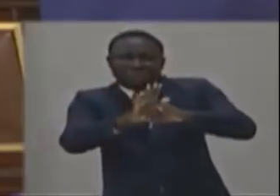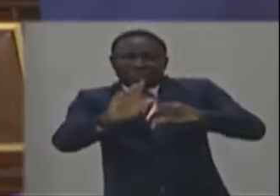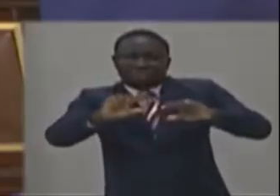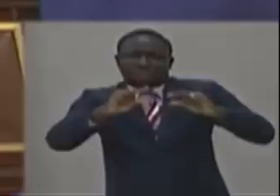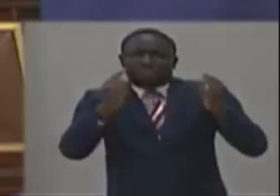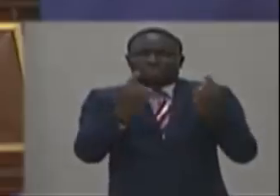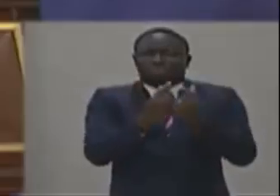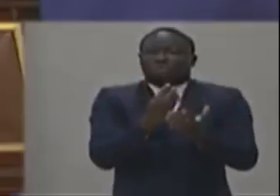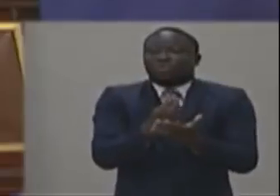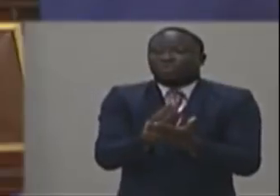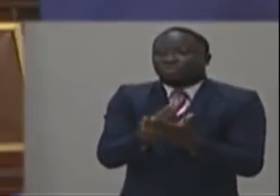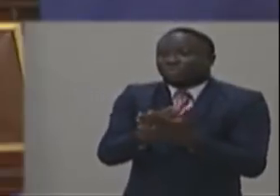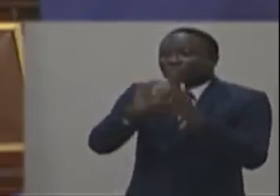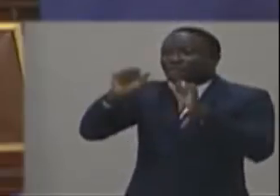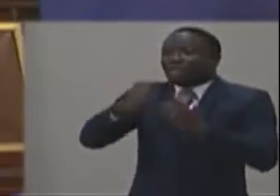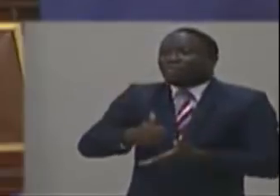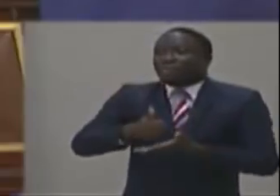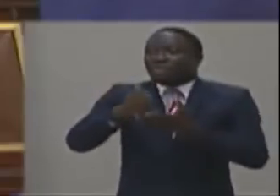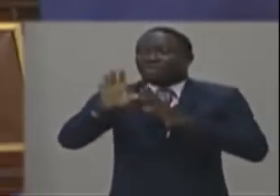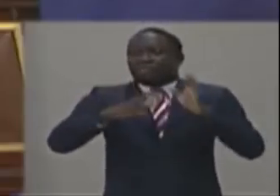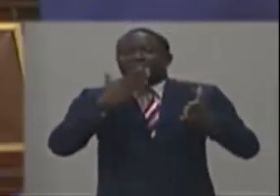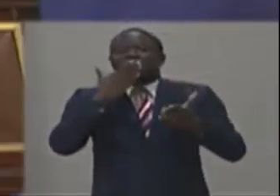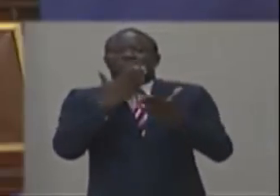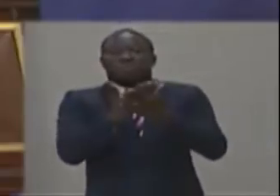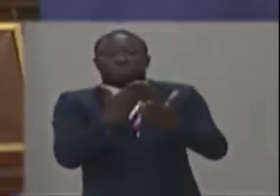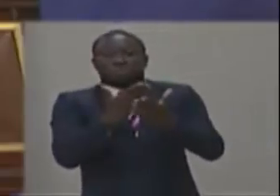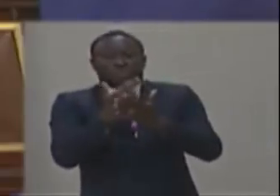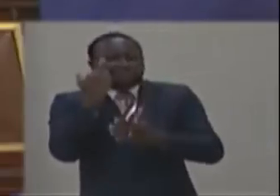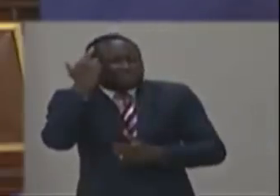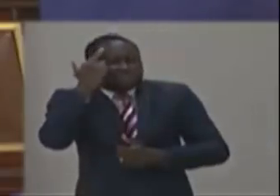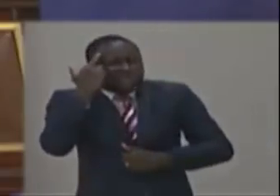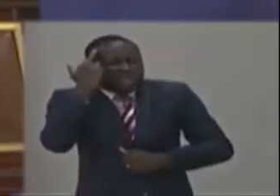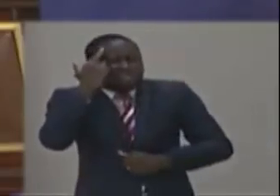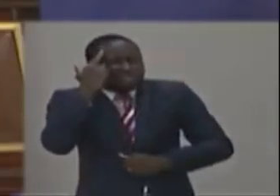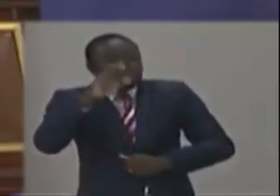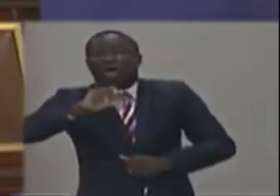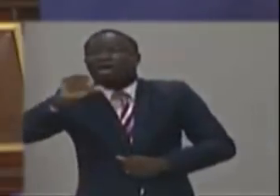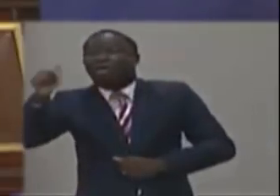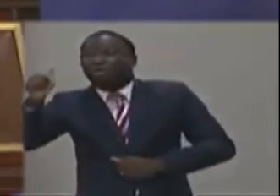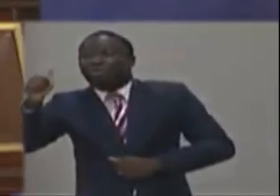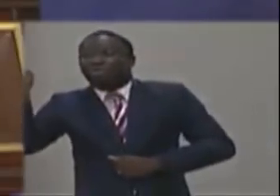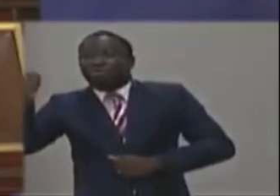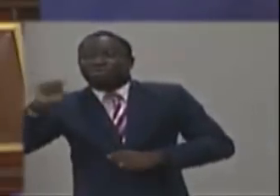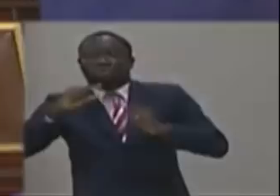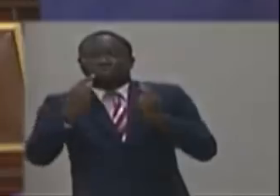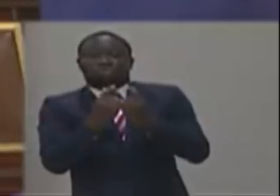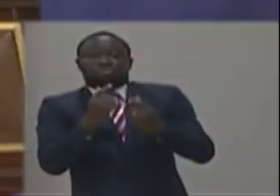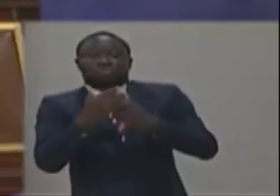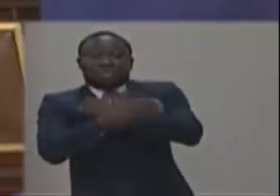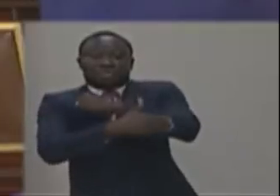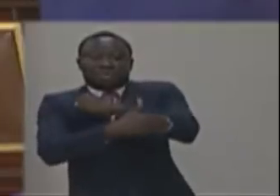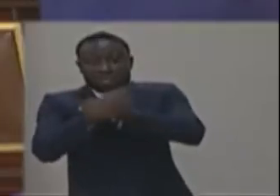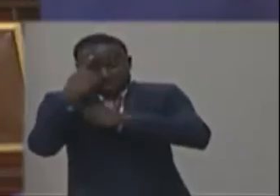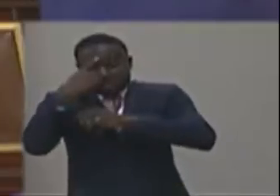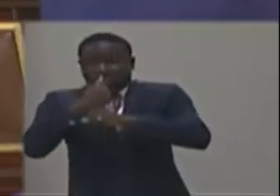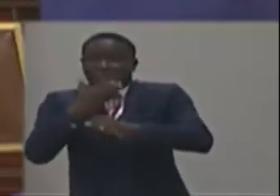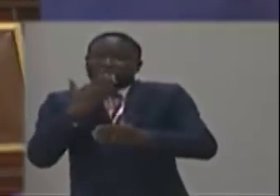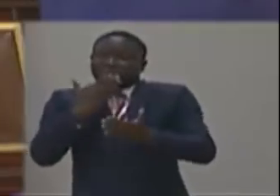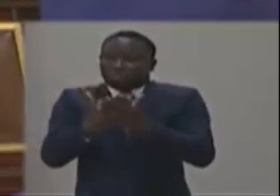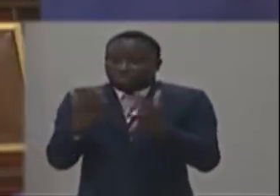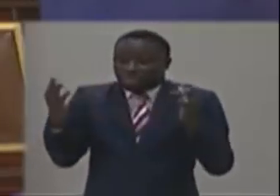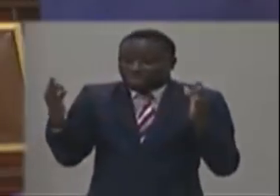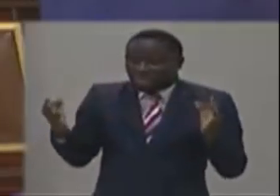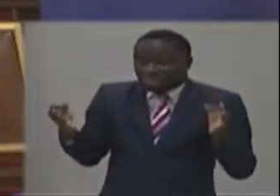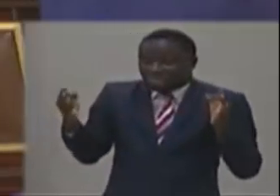ces lignes économiques là qui permettent de nous faire bon genre réflexion à tout l'autre secteur dans le pays pour nous prendre bon